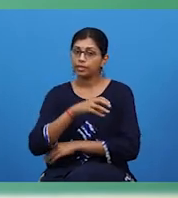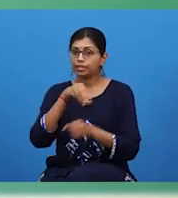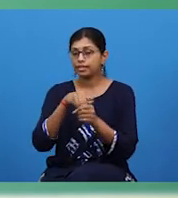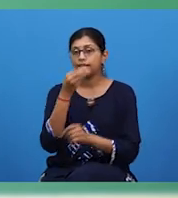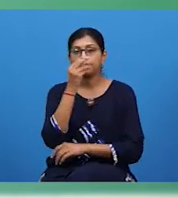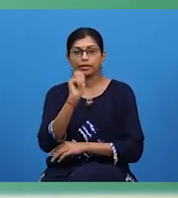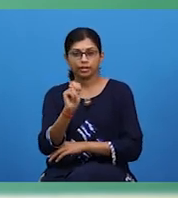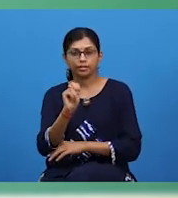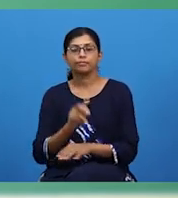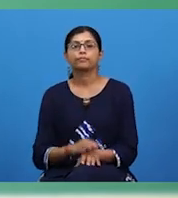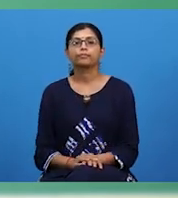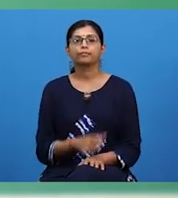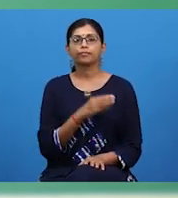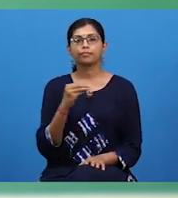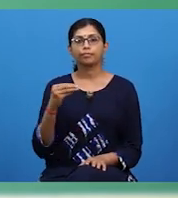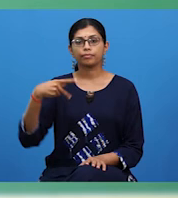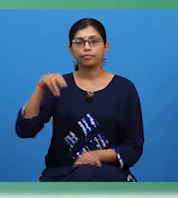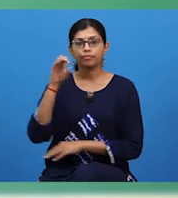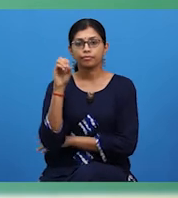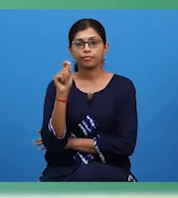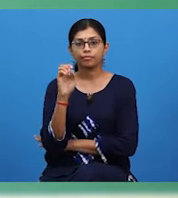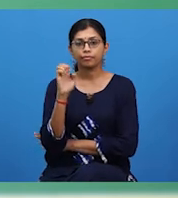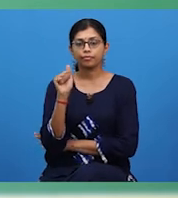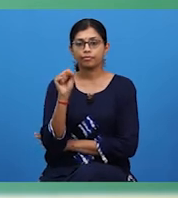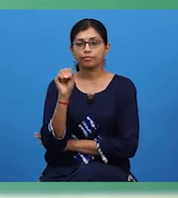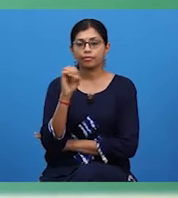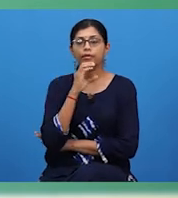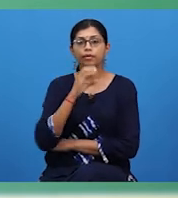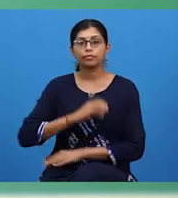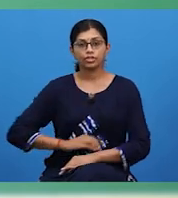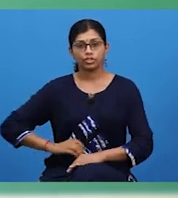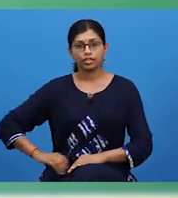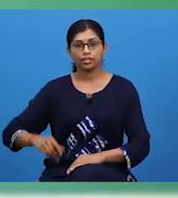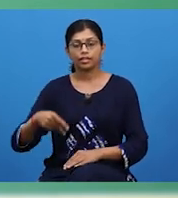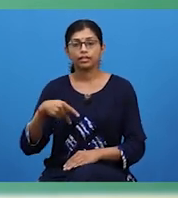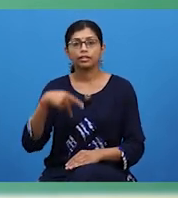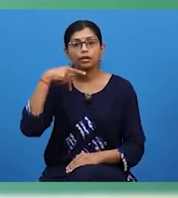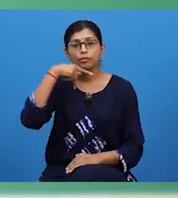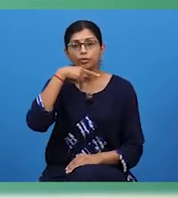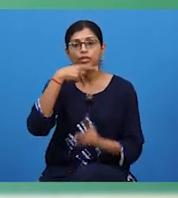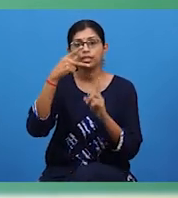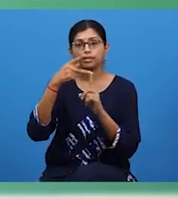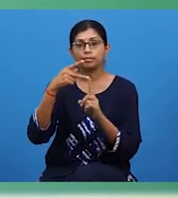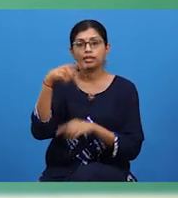Manakala enzim protein akan mencernakan protein kepada polipeptida.